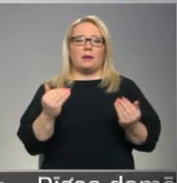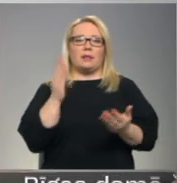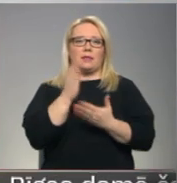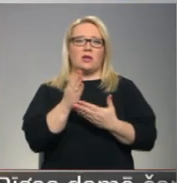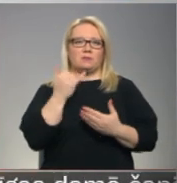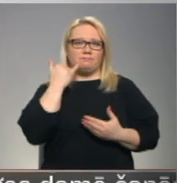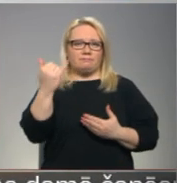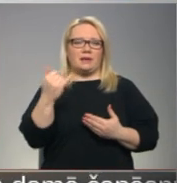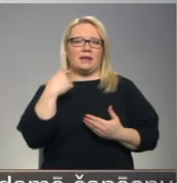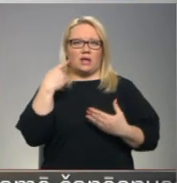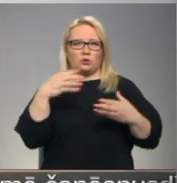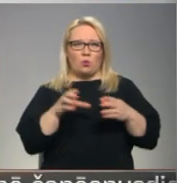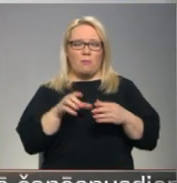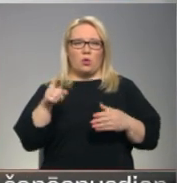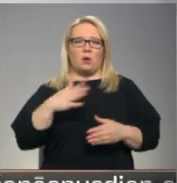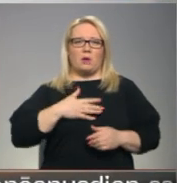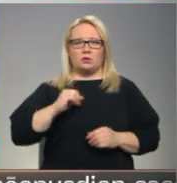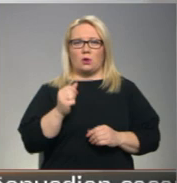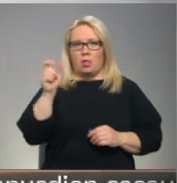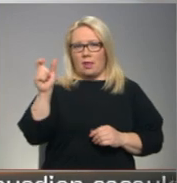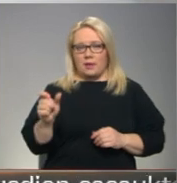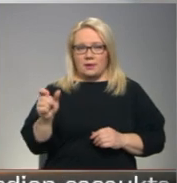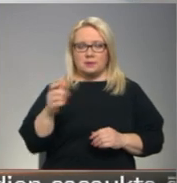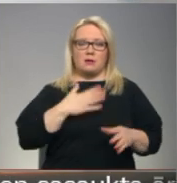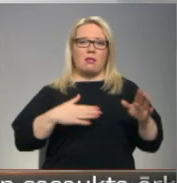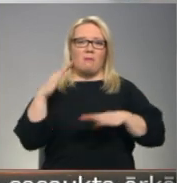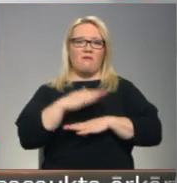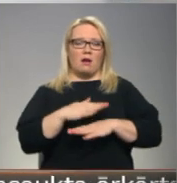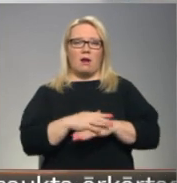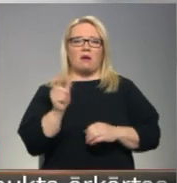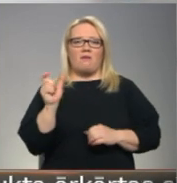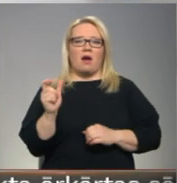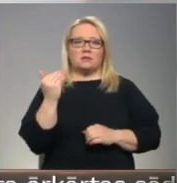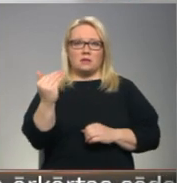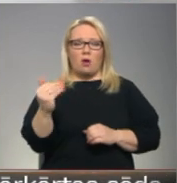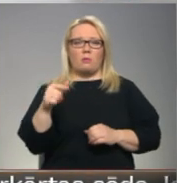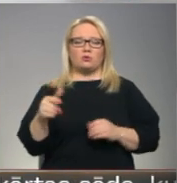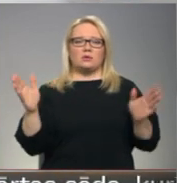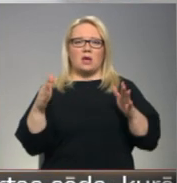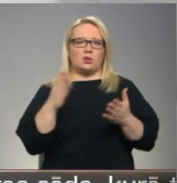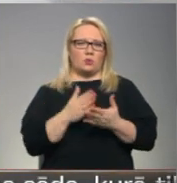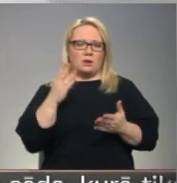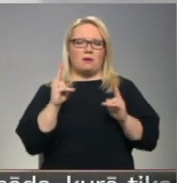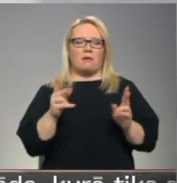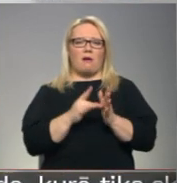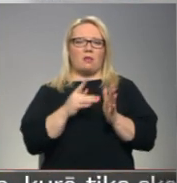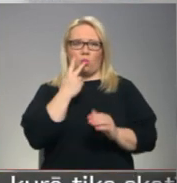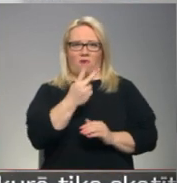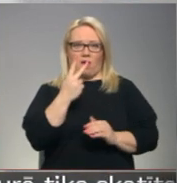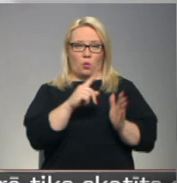pieslēdzamies Rīgas domai, kur ir mans kolēģis Ģirds Zvirbulis. Ģirds, labvakar, vārds tev par šo sēdes norisi. Kādi novērojumi?